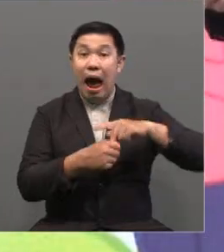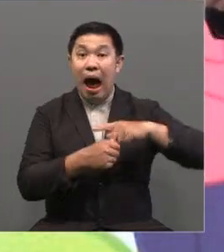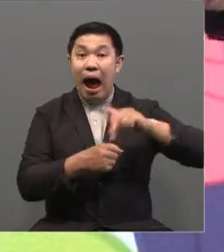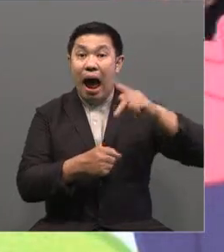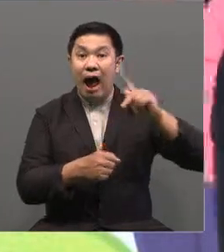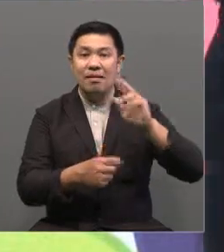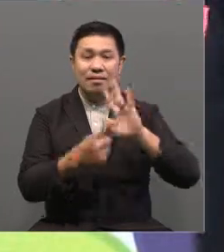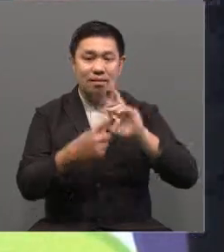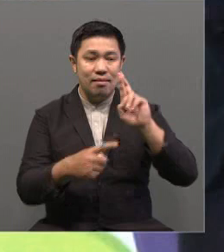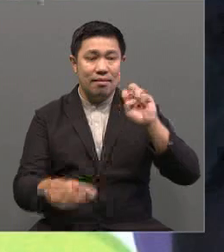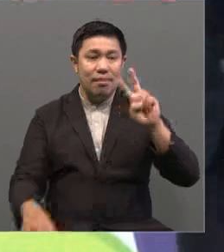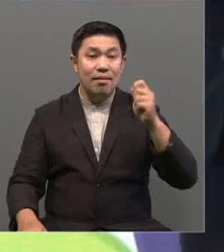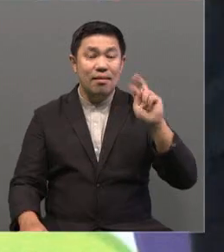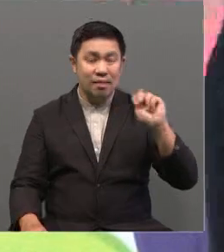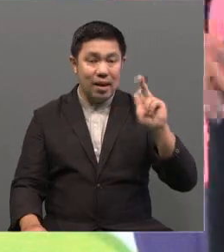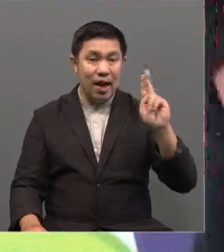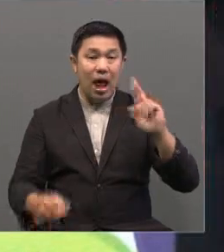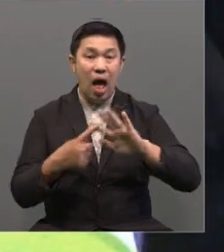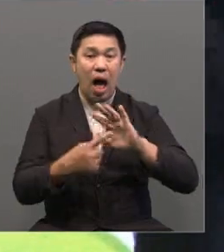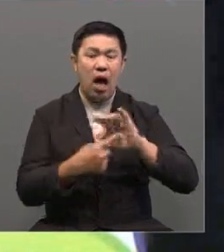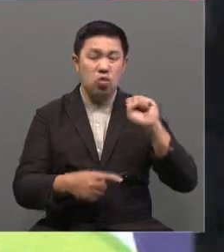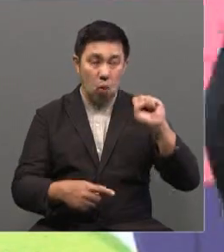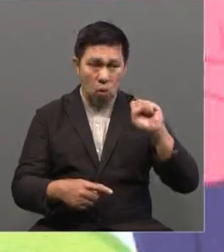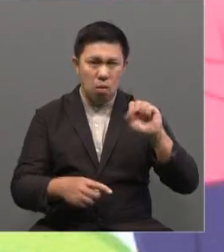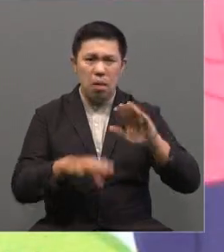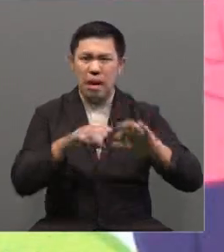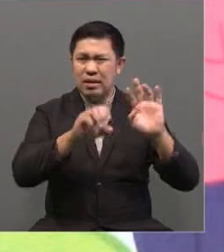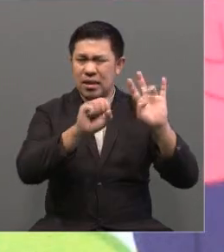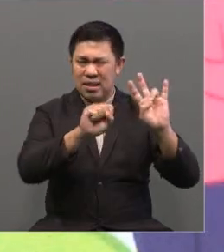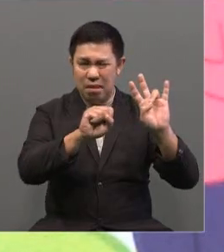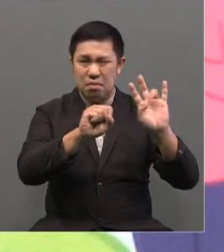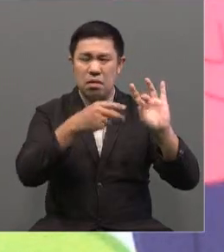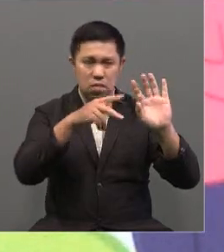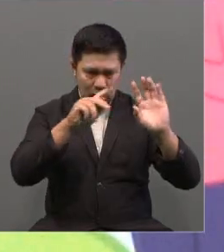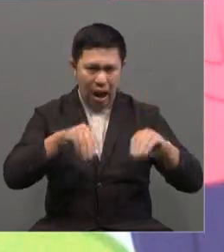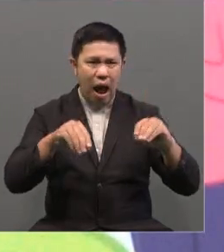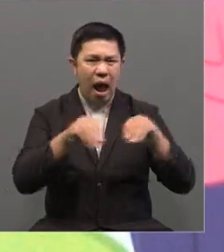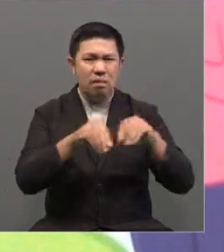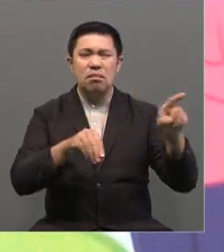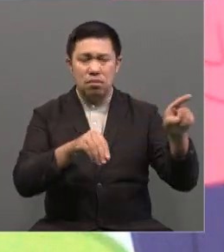กระจกจากการจัดการขยะได้ถึง 780,000 กิโลกรัมคาร์บอนไดออกไซด์เทียบเท่าเลยครับ